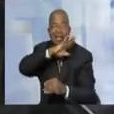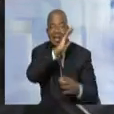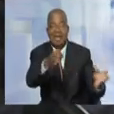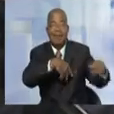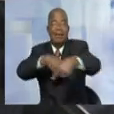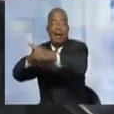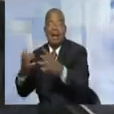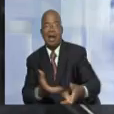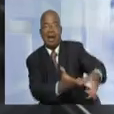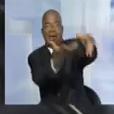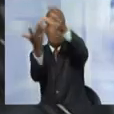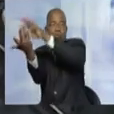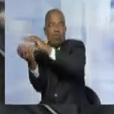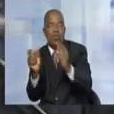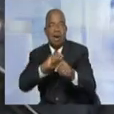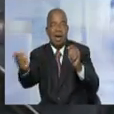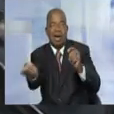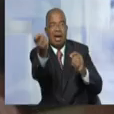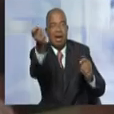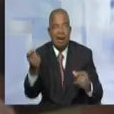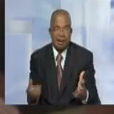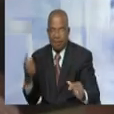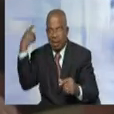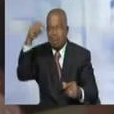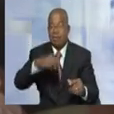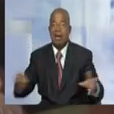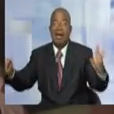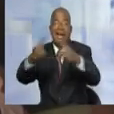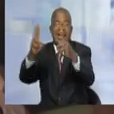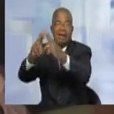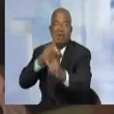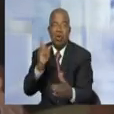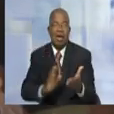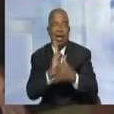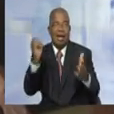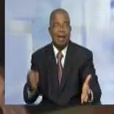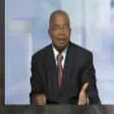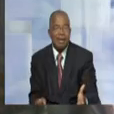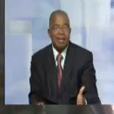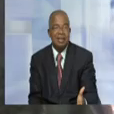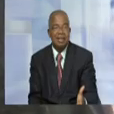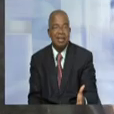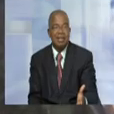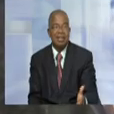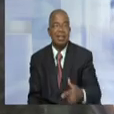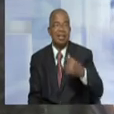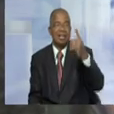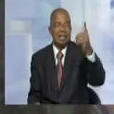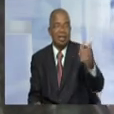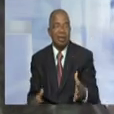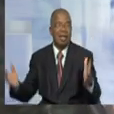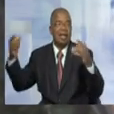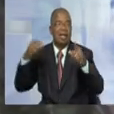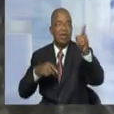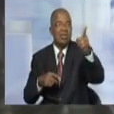matériel, le directeur régional de l'environnement, le lieutenant-colonel Tissetokwa Bernard et le préfet de Meadji, Pierre